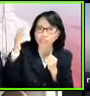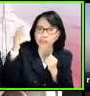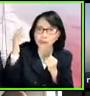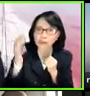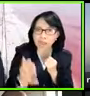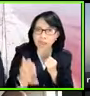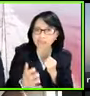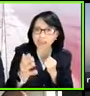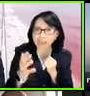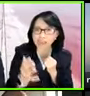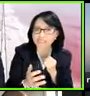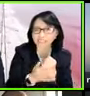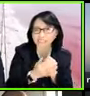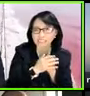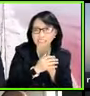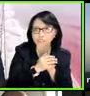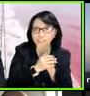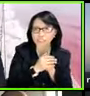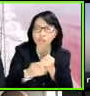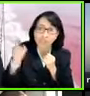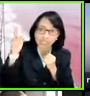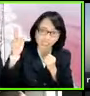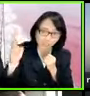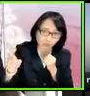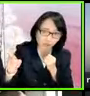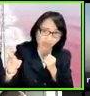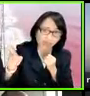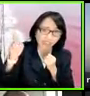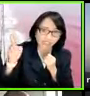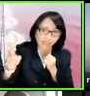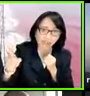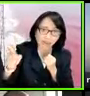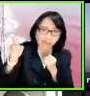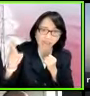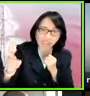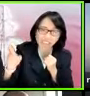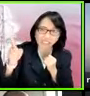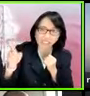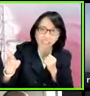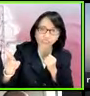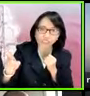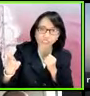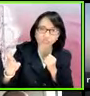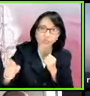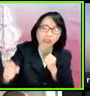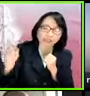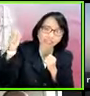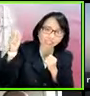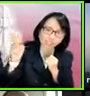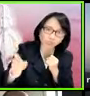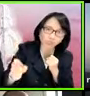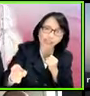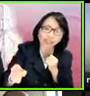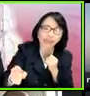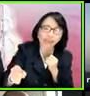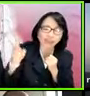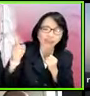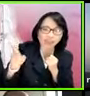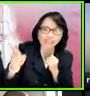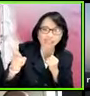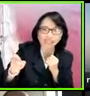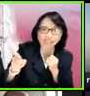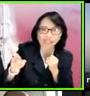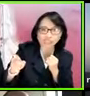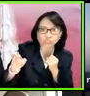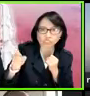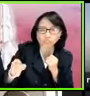kita sudah memahami rahasia Kristus itu hiduplah di dalam rahasia Kristus itu yang teruskanlah